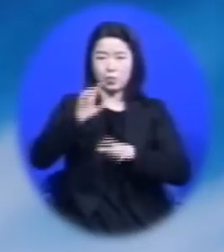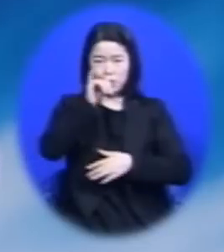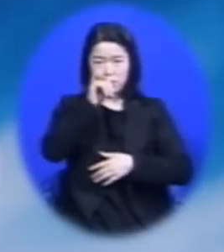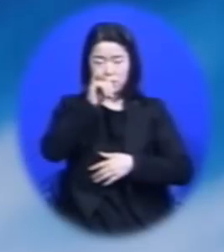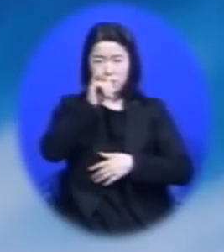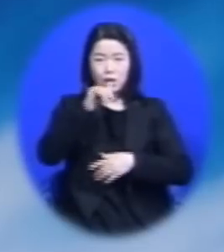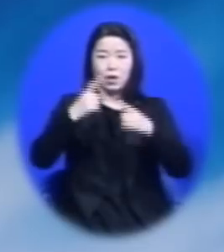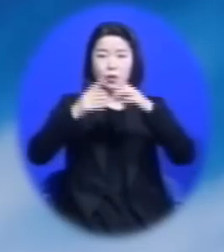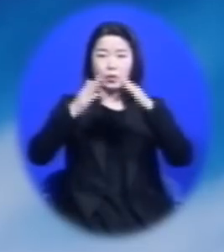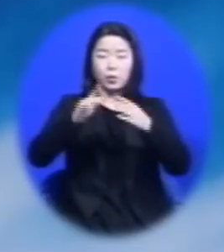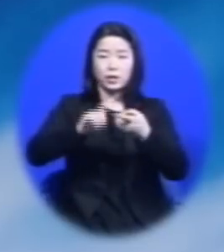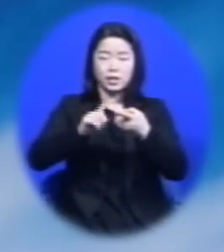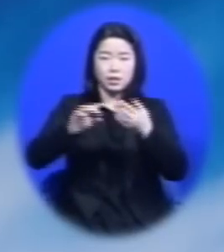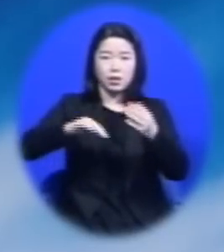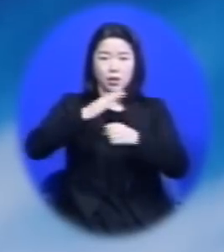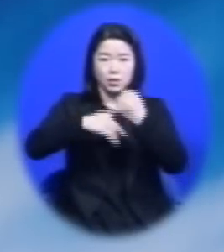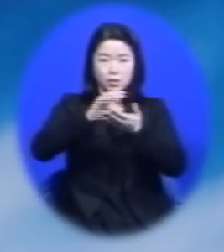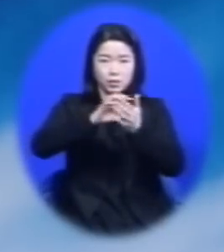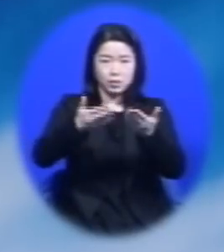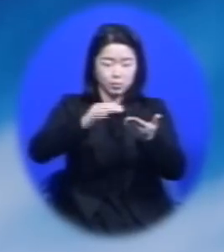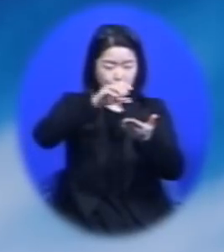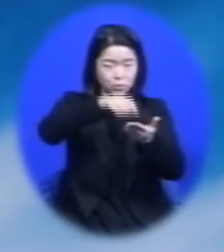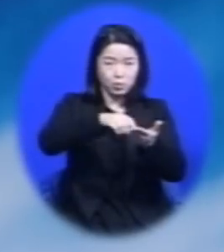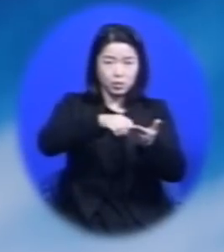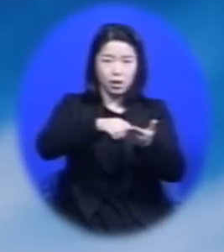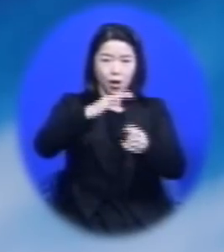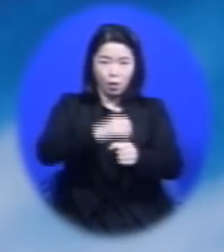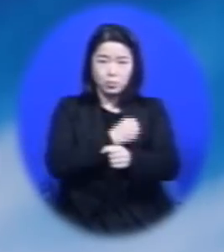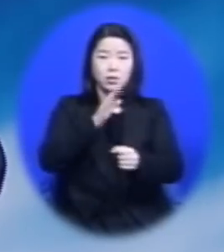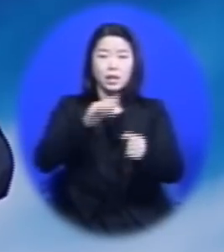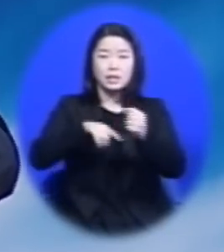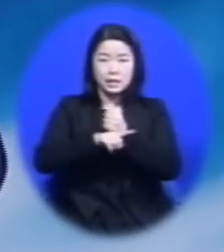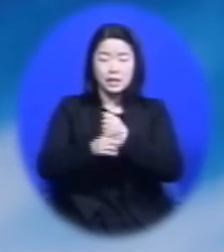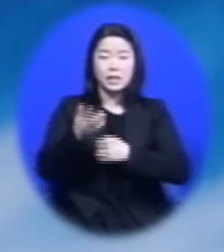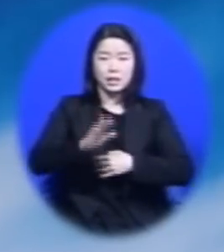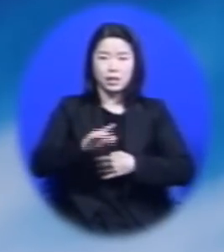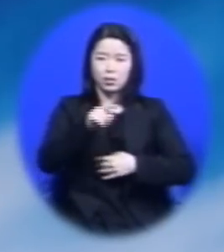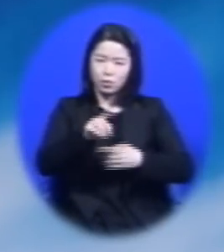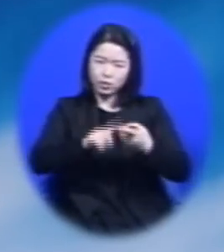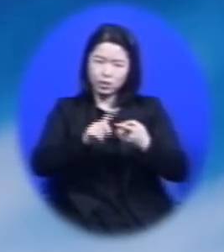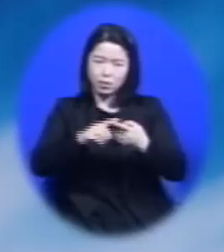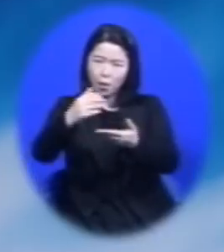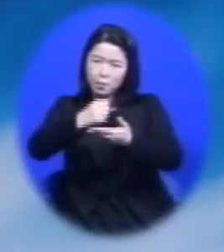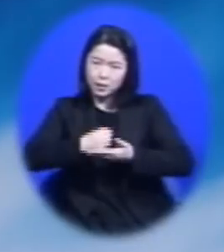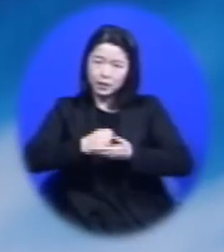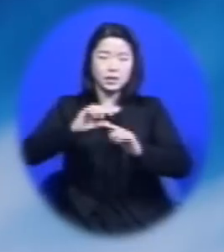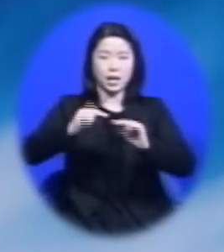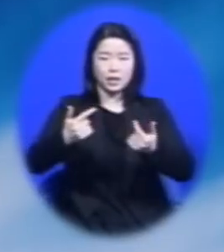교회에 대해서 성경이 말하고 있는 진리는 엄청난 진리인데 우리가 그것을 진정으로 받아들이지